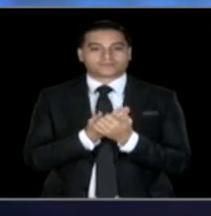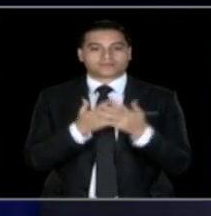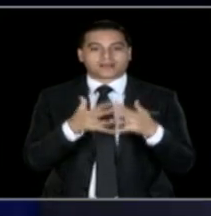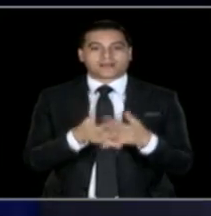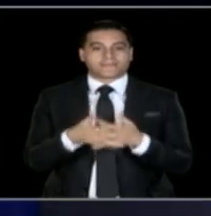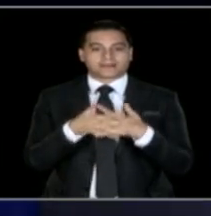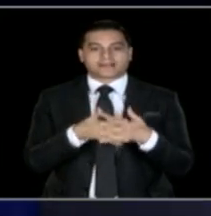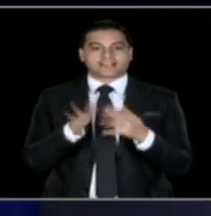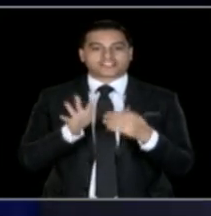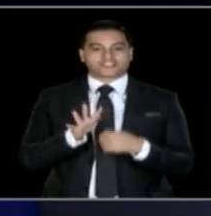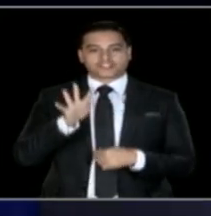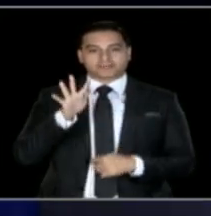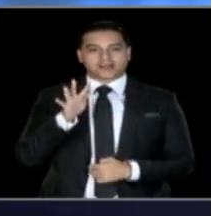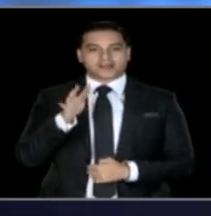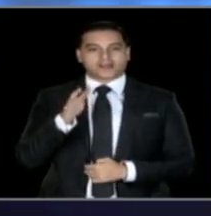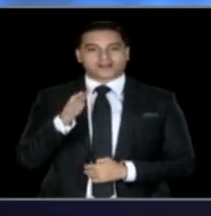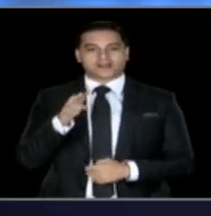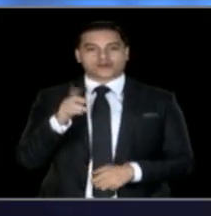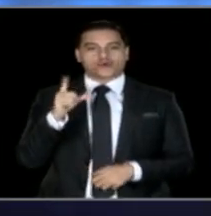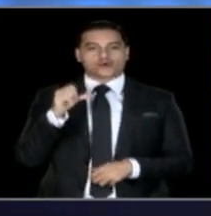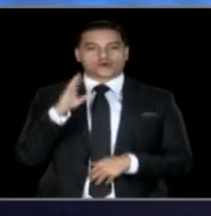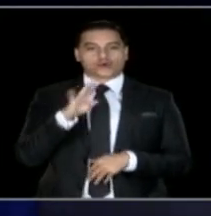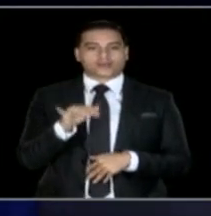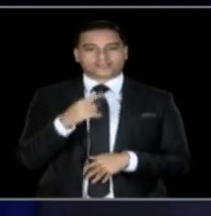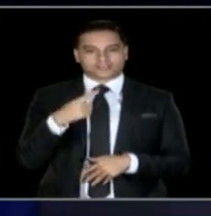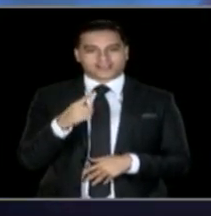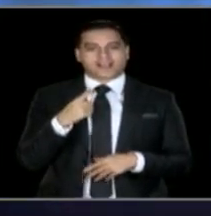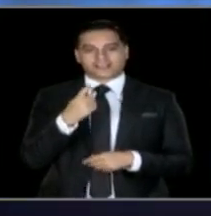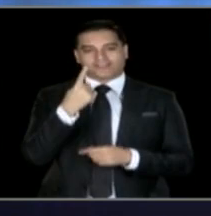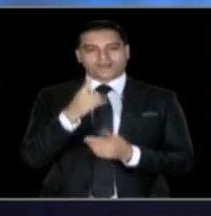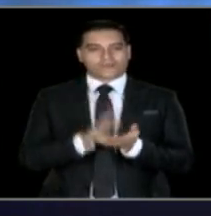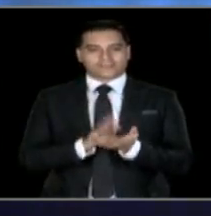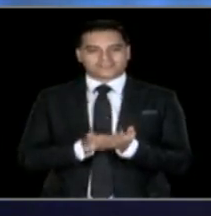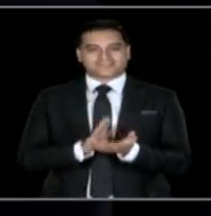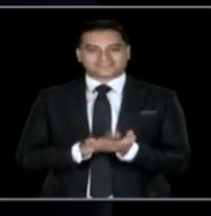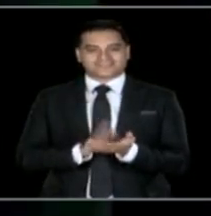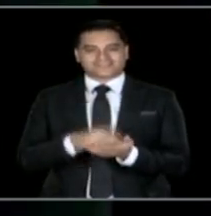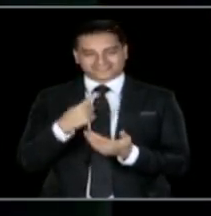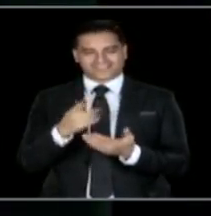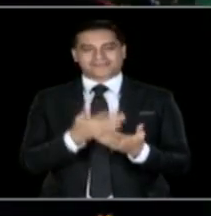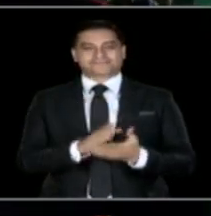الشماليه. سلسله جبال ايه؟ روكي. الهدف الاول